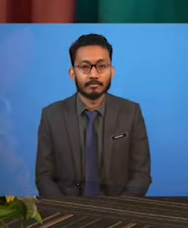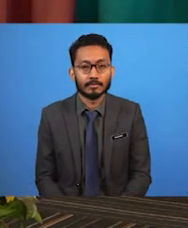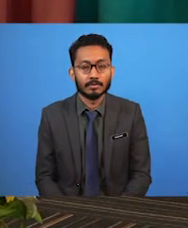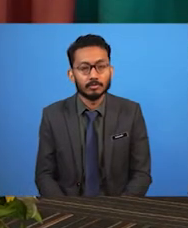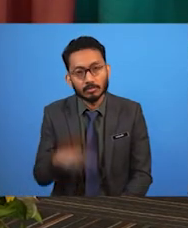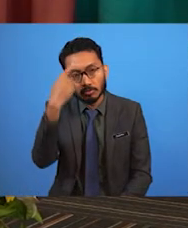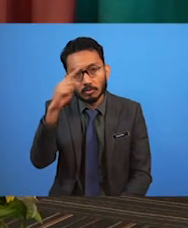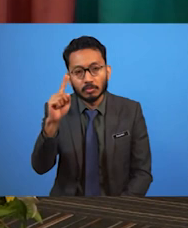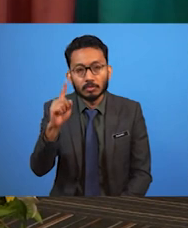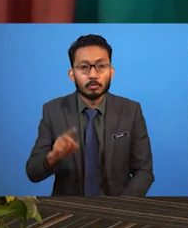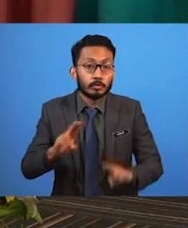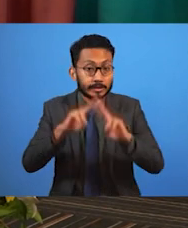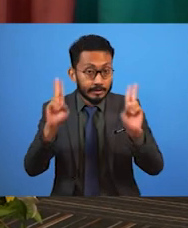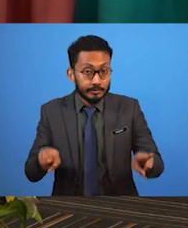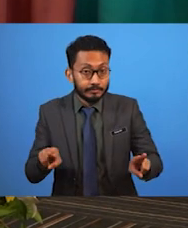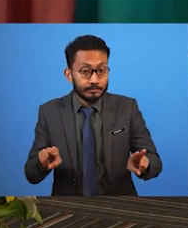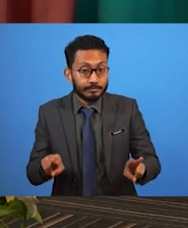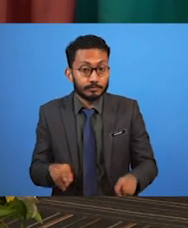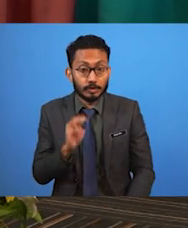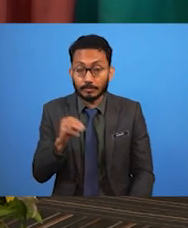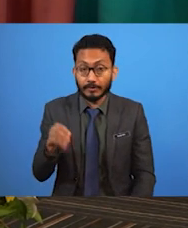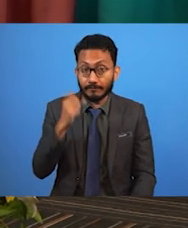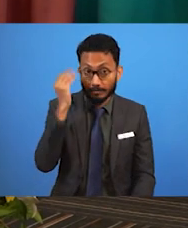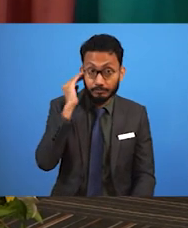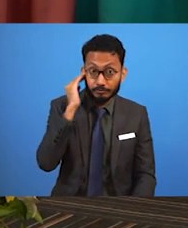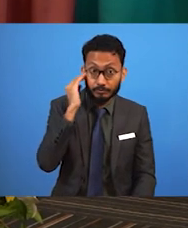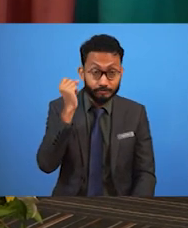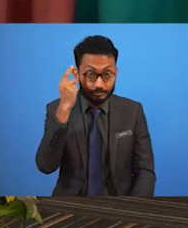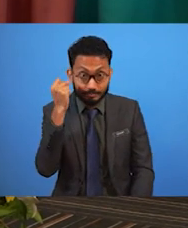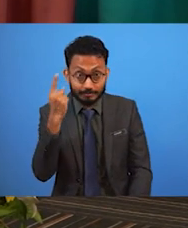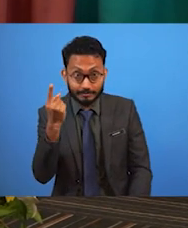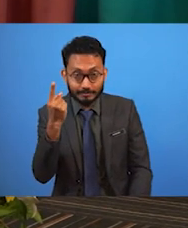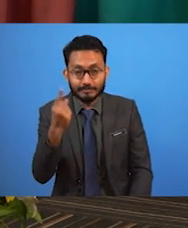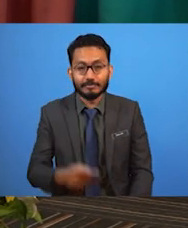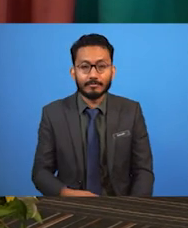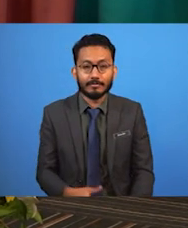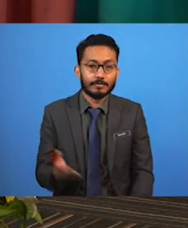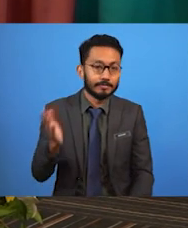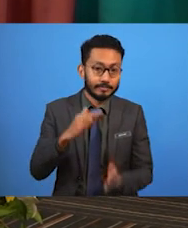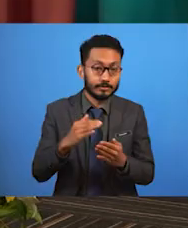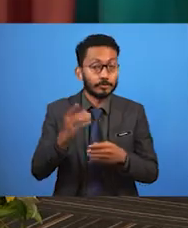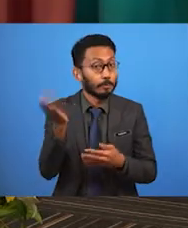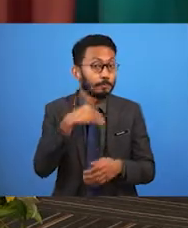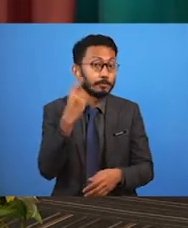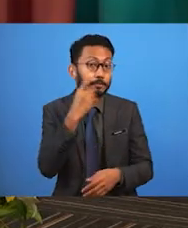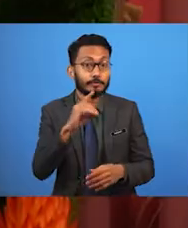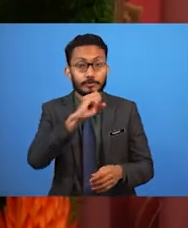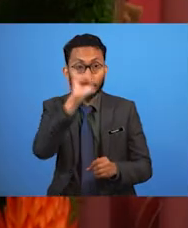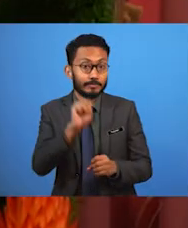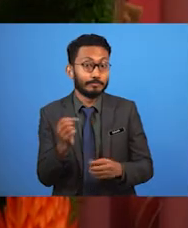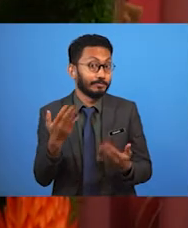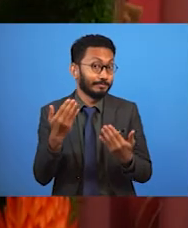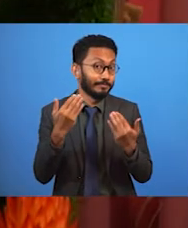Untuk menguji kefahaman pelajar-pelajar sekalian, mari kita cuba menjawab beberapa soalan. Sila lihat soalan